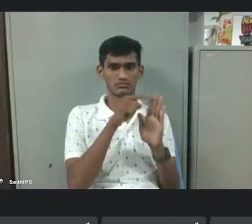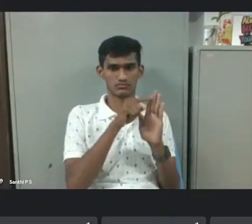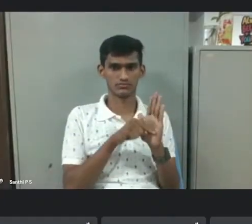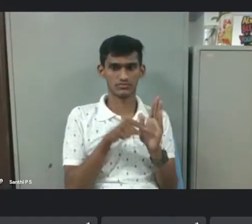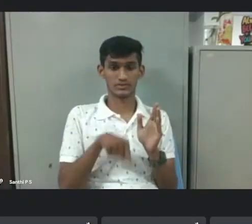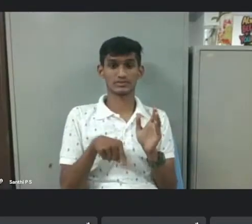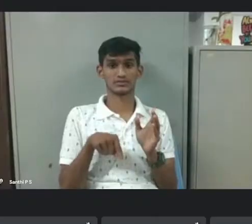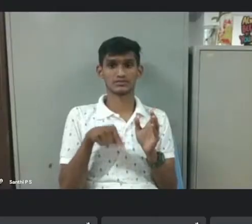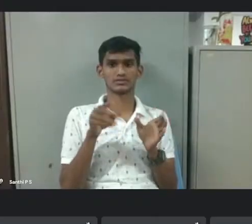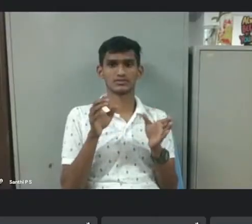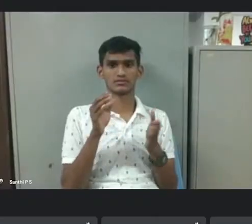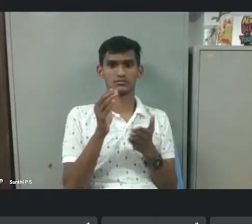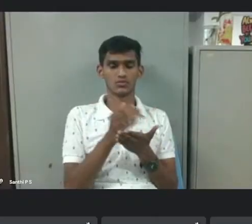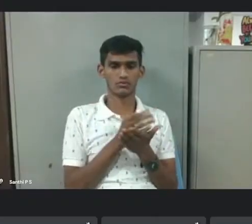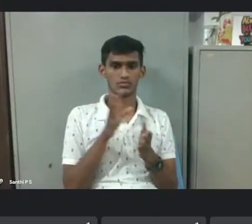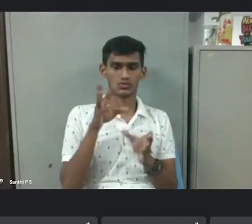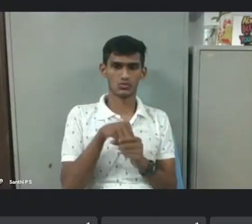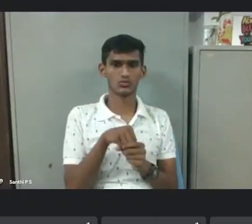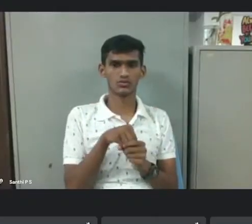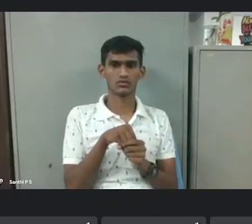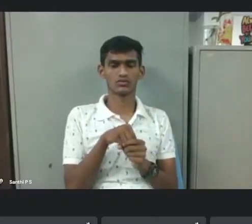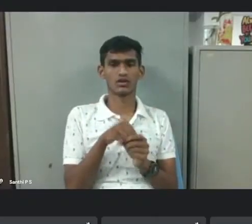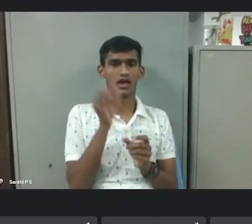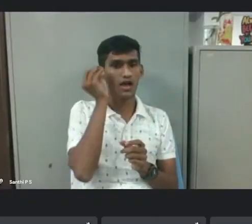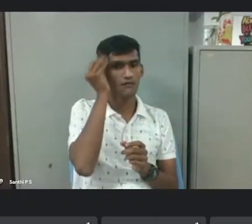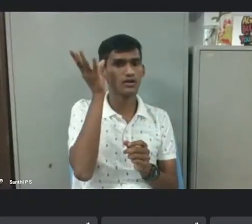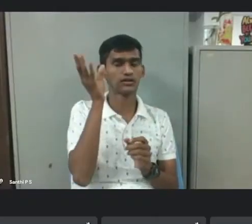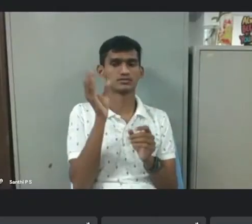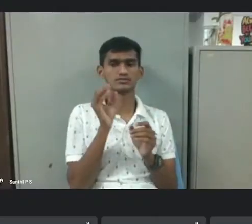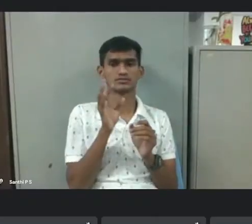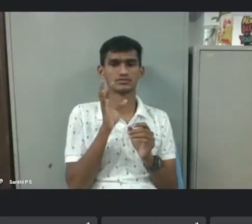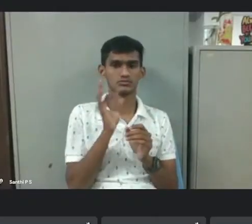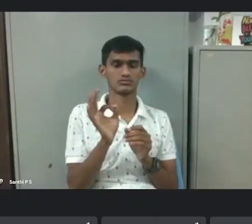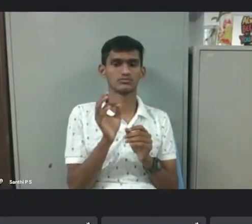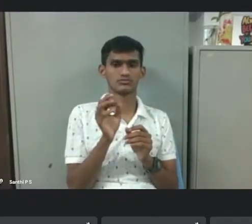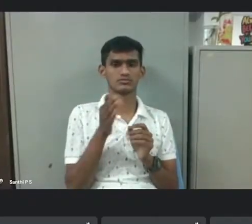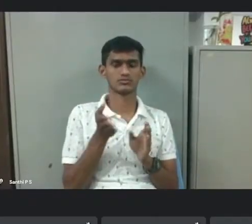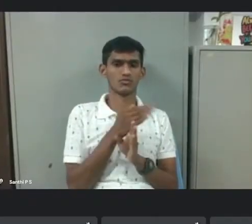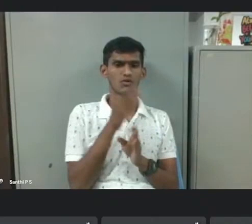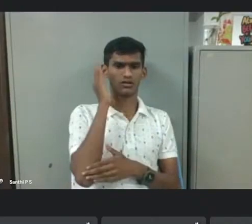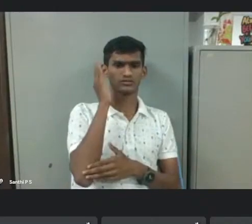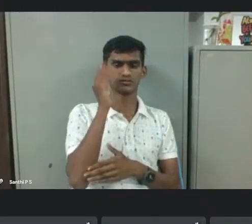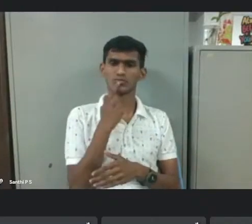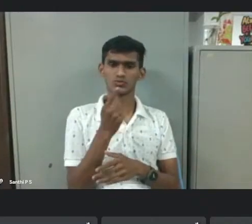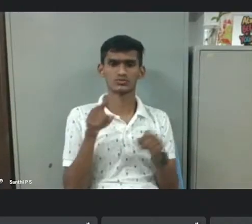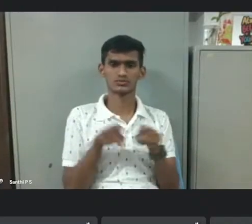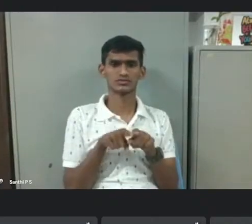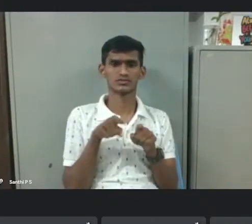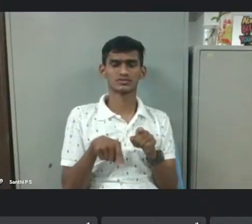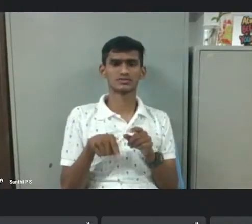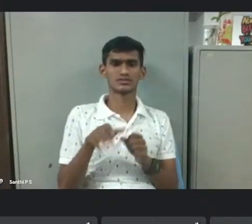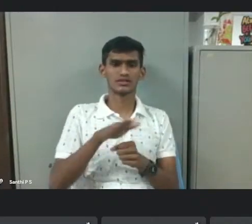എല്ലാവർക്കുമുള്ള ബോധവൽക്കരണമാണ് ഏറ്റവും പ്രധാനം. ഞാൻ നേരത്തെ എന്റെ ടോക്കിലും പറഞ്ഞു, പലപ്പോഴും ഈ മേഖലയിൽ പ്രവർത്തിക്കുന്ന